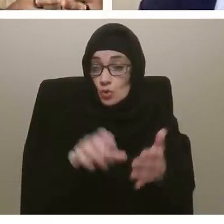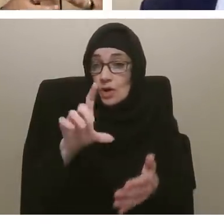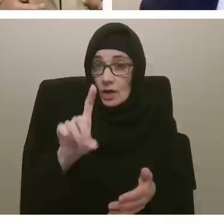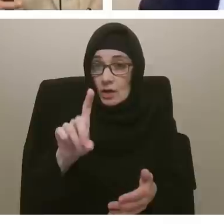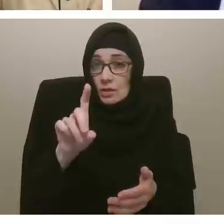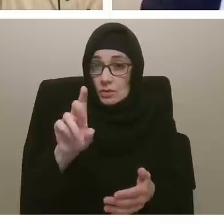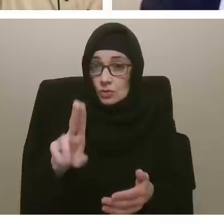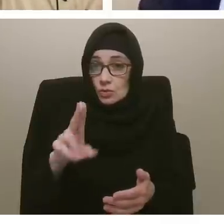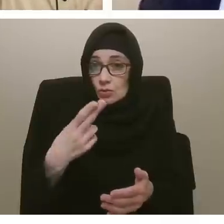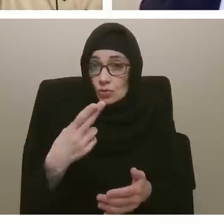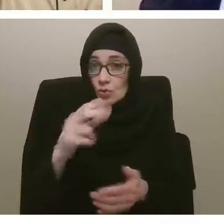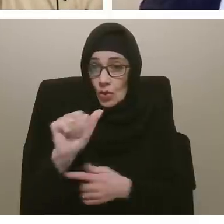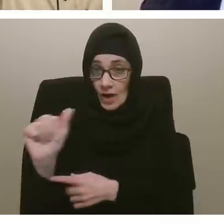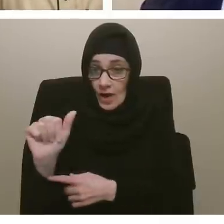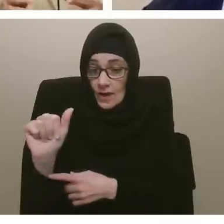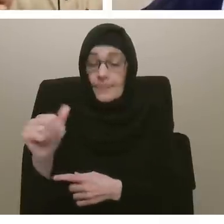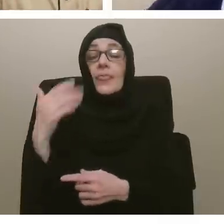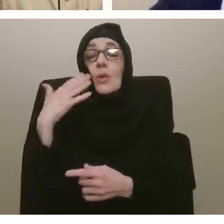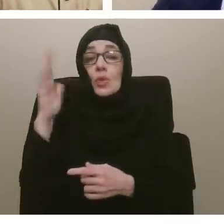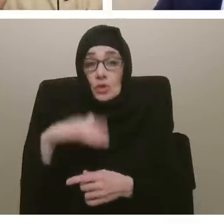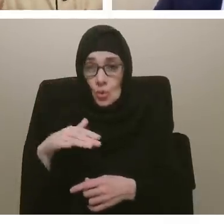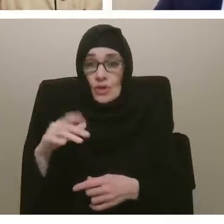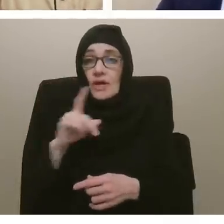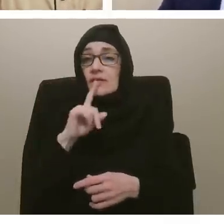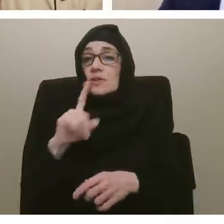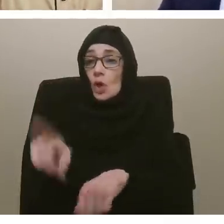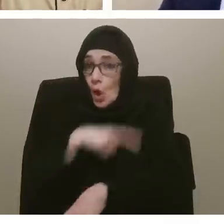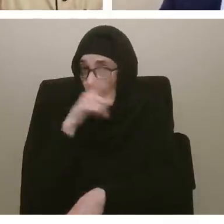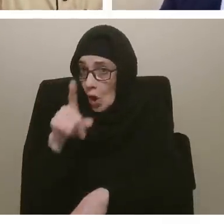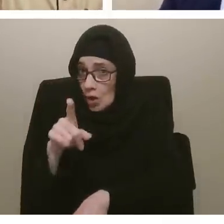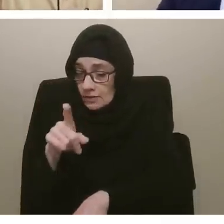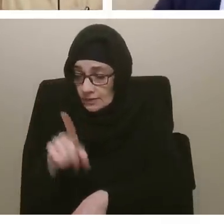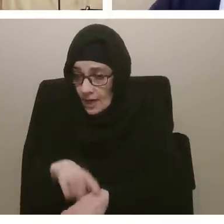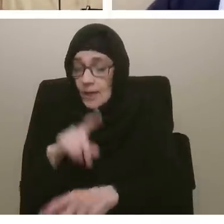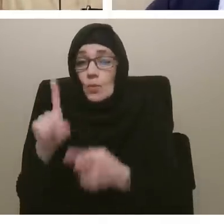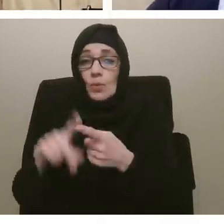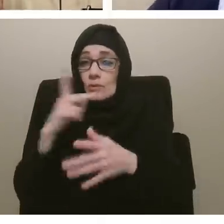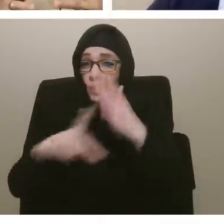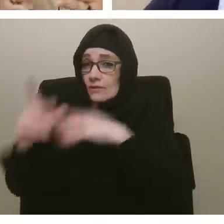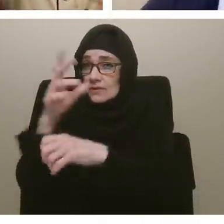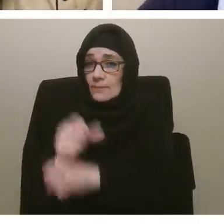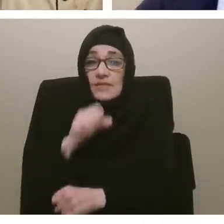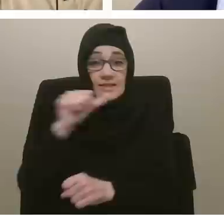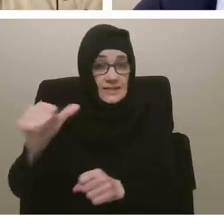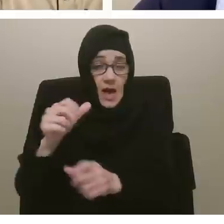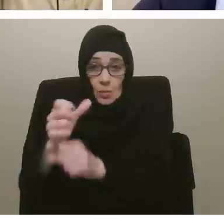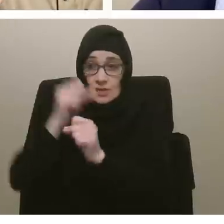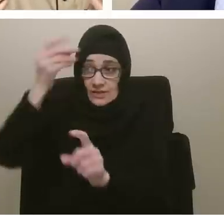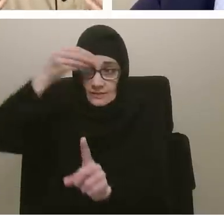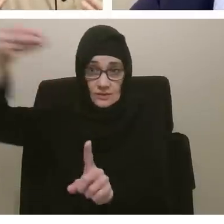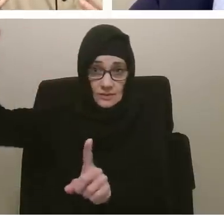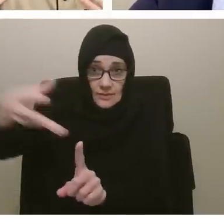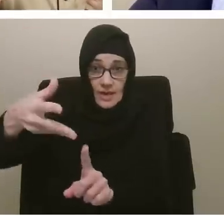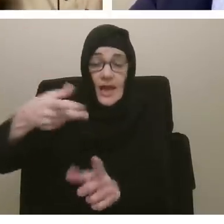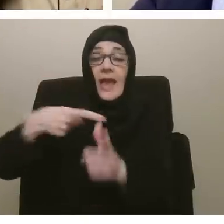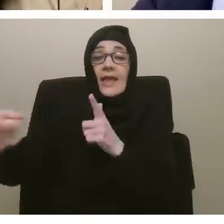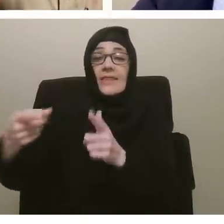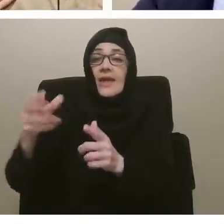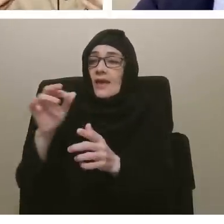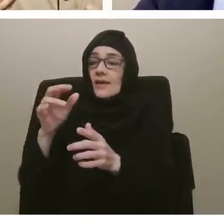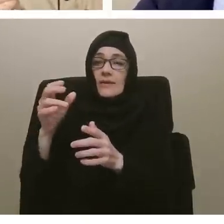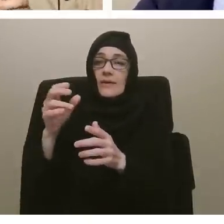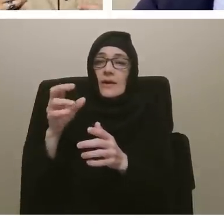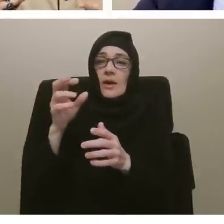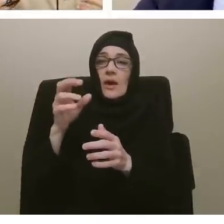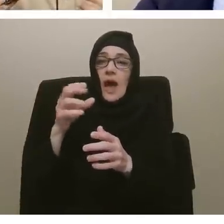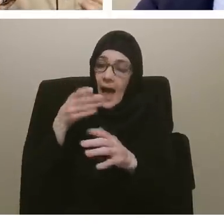and we know it's this long period where the Prophet ﷺ does not receive revelation. After this moment strikes him, and after